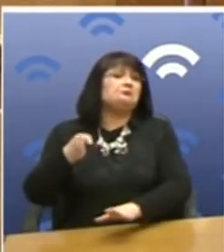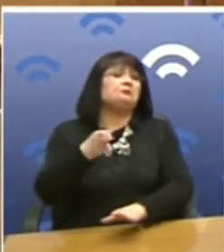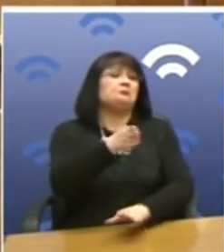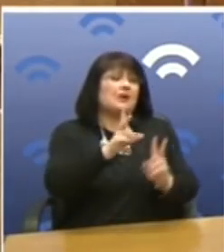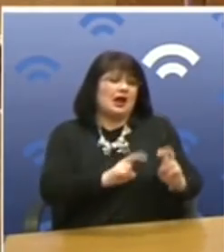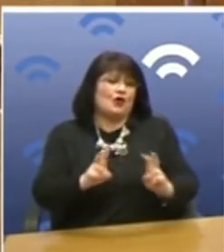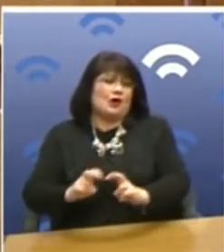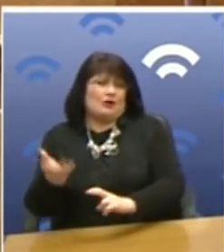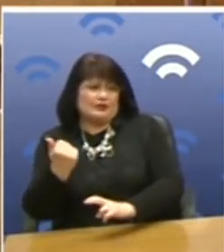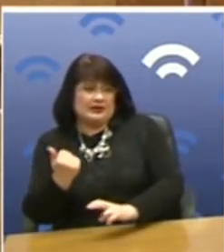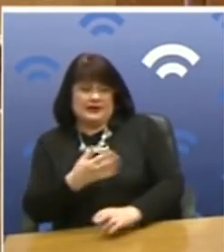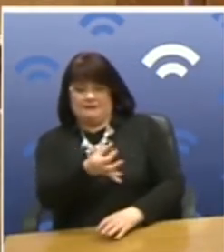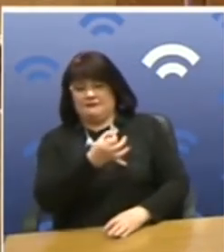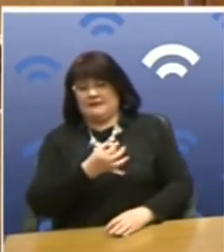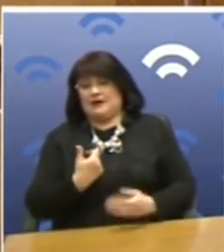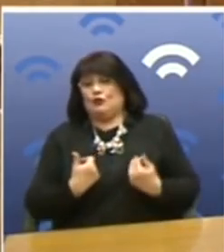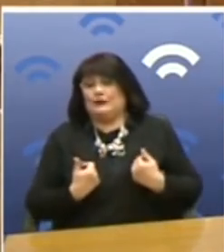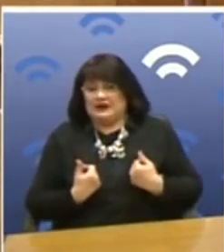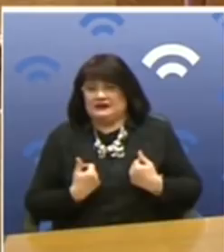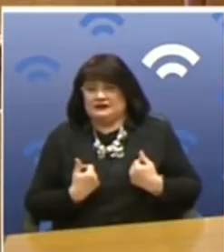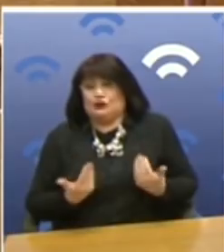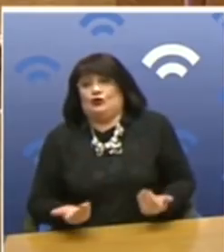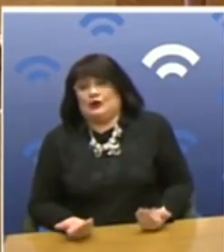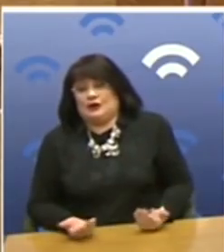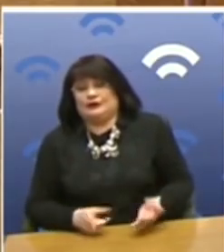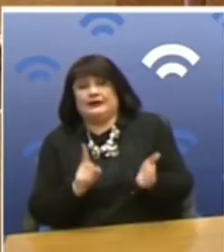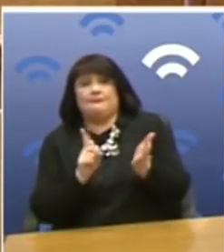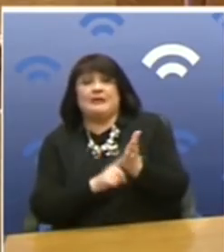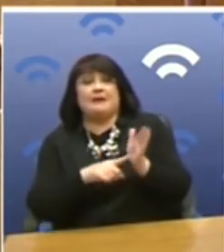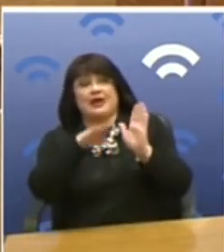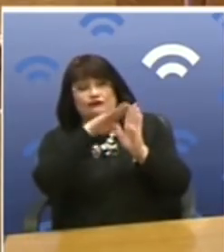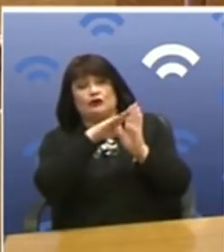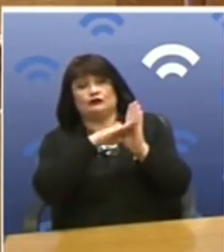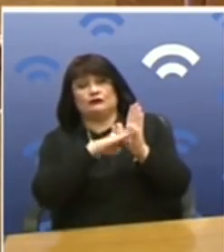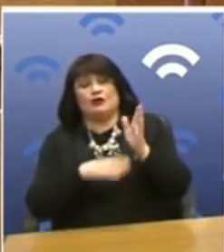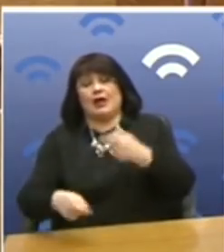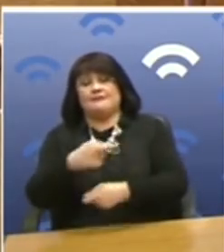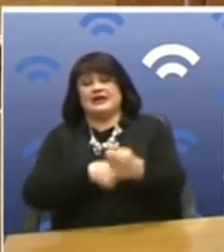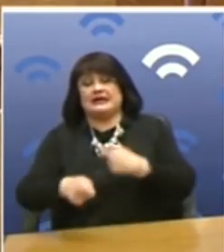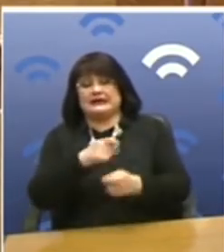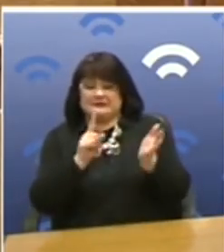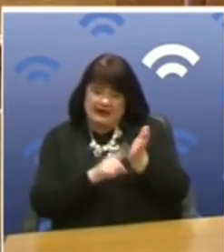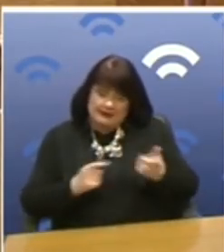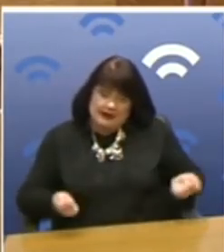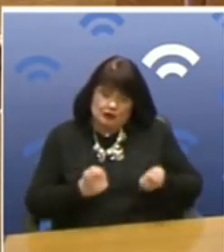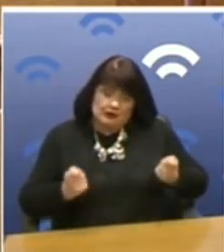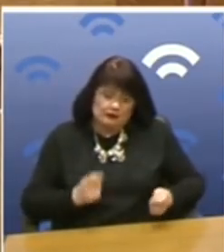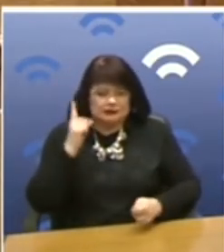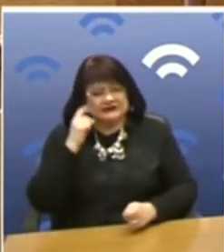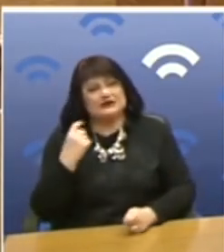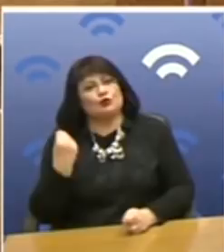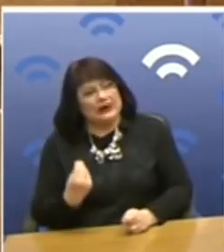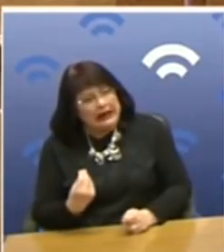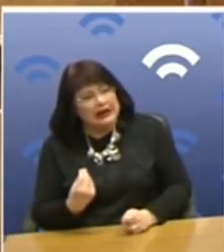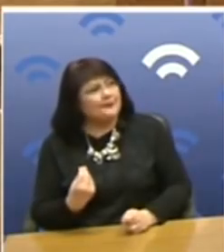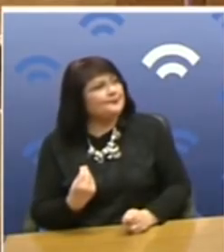πείτε για τους όρους που πρέπει να τηρούν οι επιχειρήσεις. Ξέρετε πολύ καλά πως